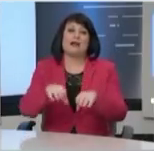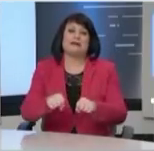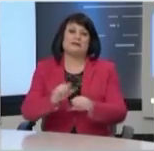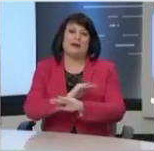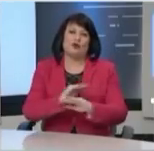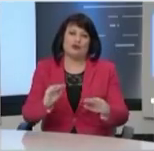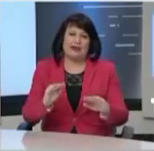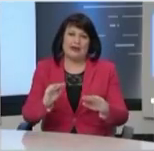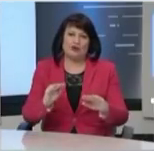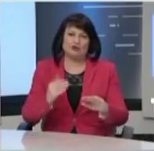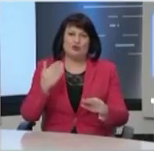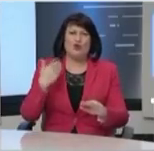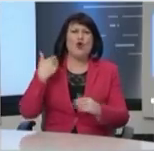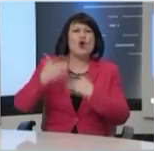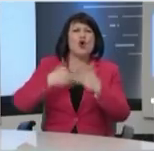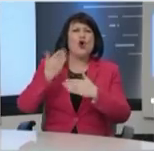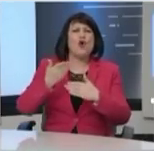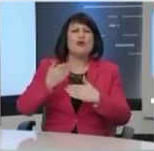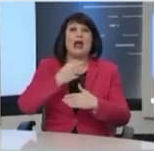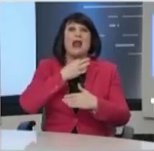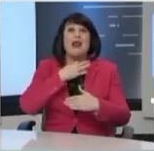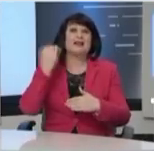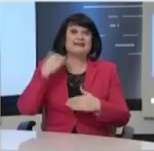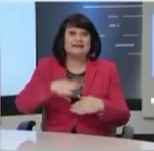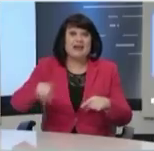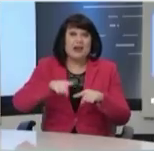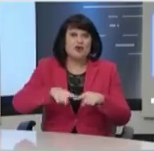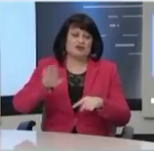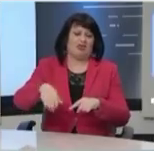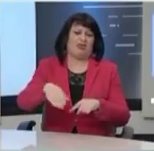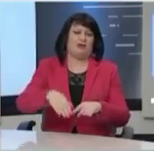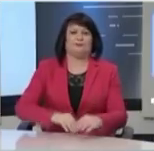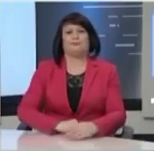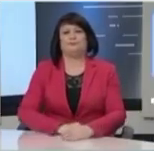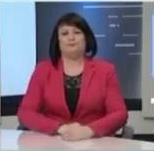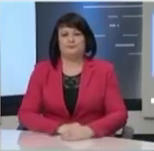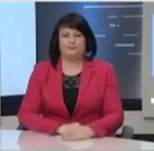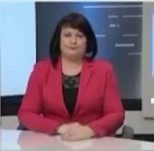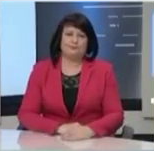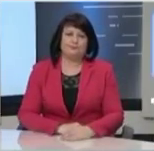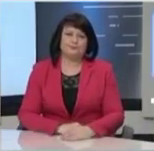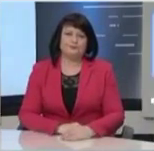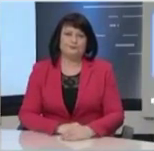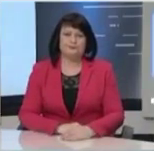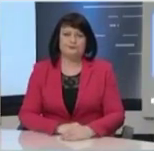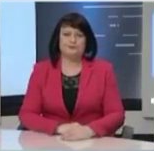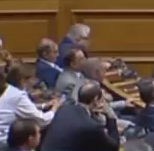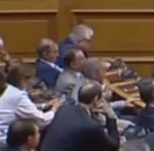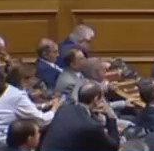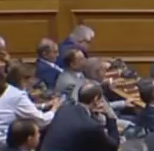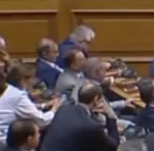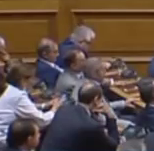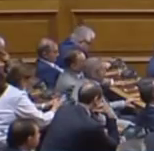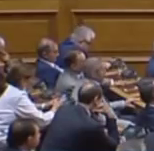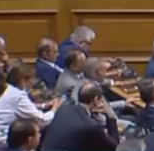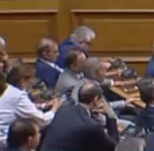που περιφρονούσε για χρόνια τις ανάγκες και τις θυσίες του ελληνικού λαού. Πάρτε το λοιπόν απόφαση, κύριε Μητσοτάκη, και σας